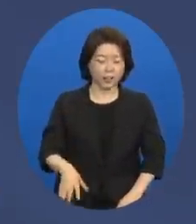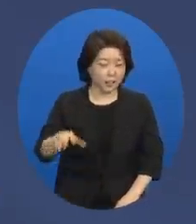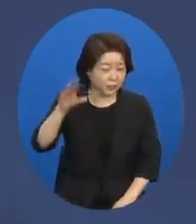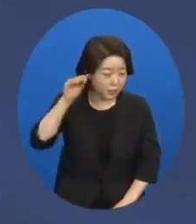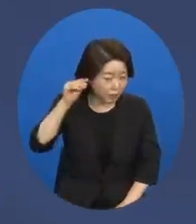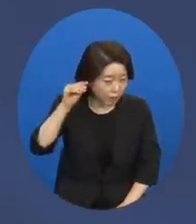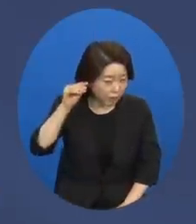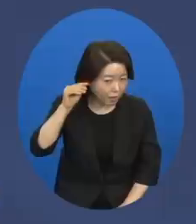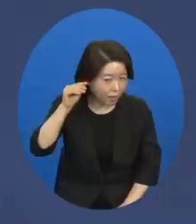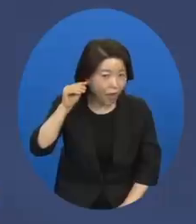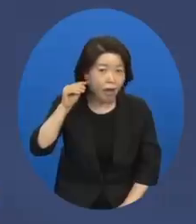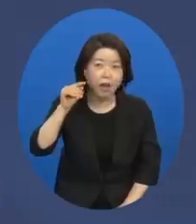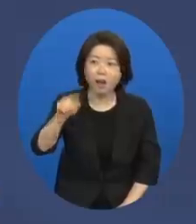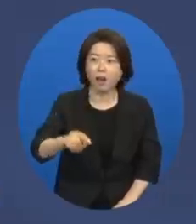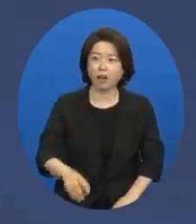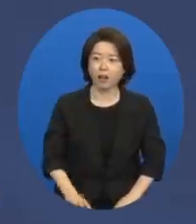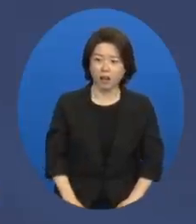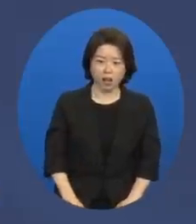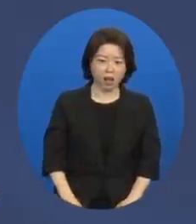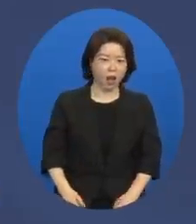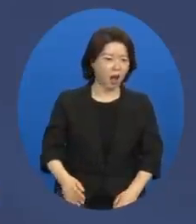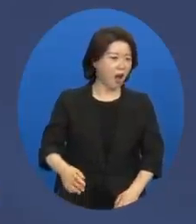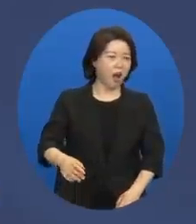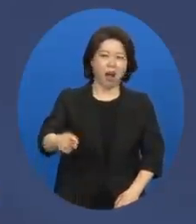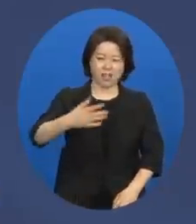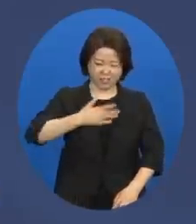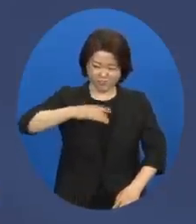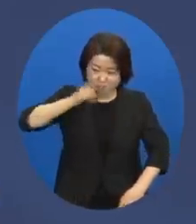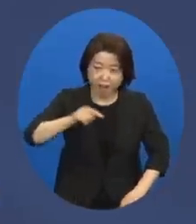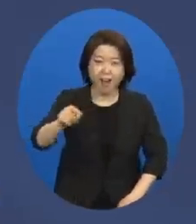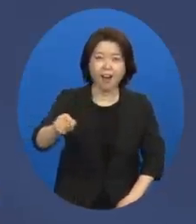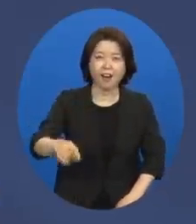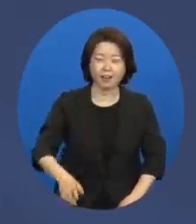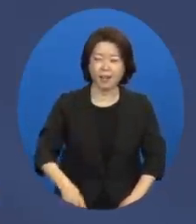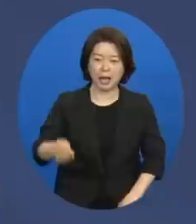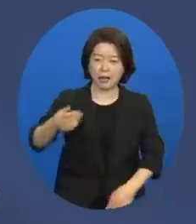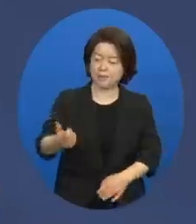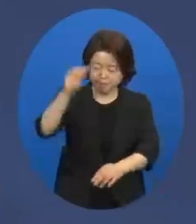내가 듣다가 너무 재수 없어가지고